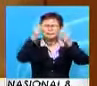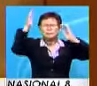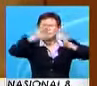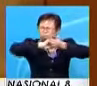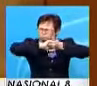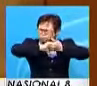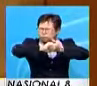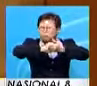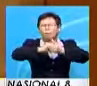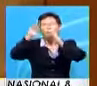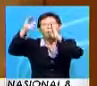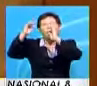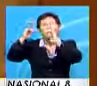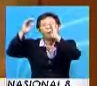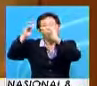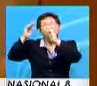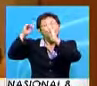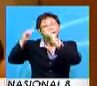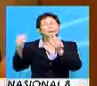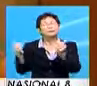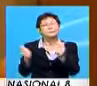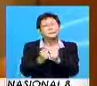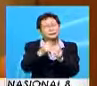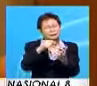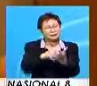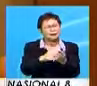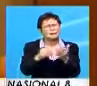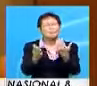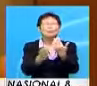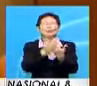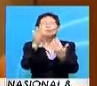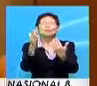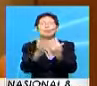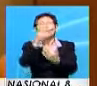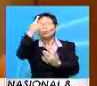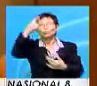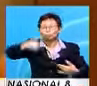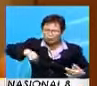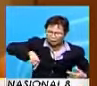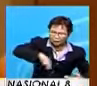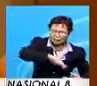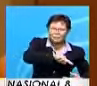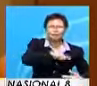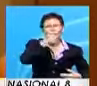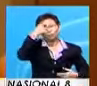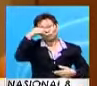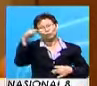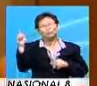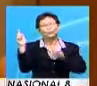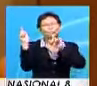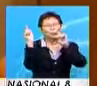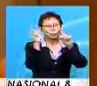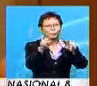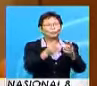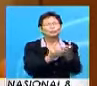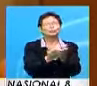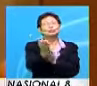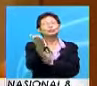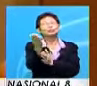Mudah-mudahan dengan ini maka lebih mudahlah bagi kita untuk terus